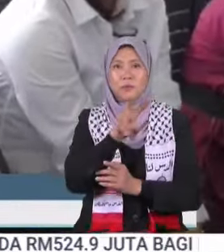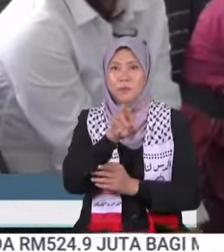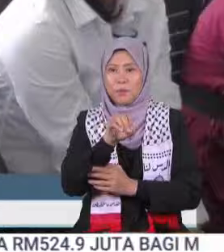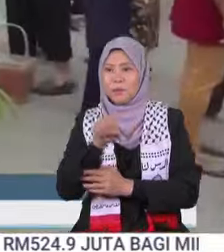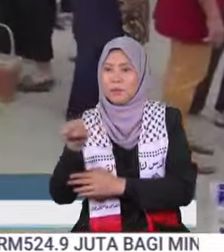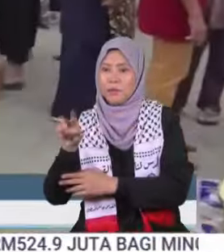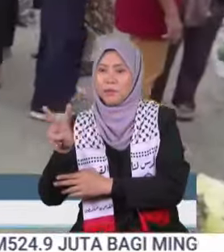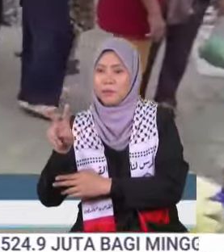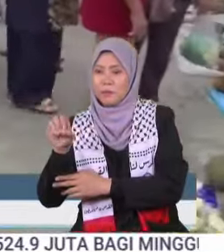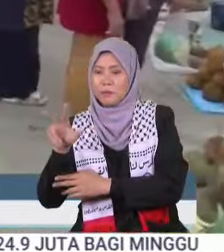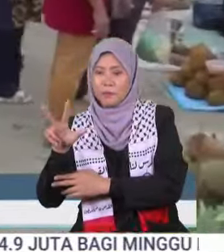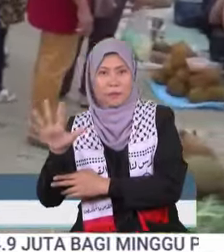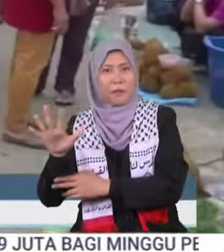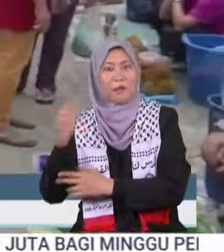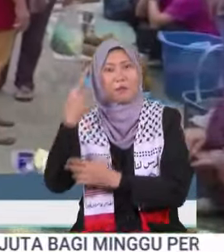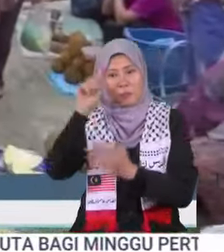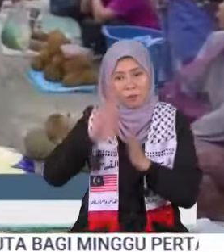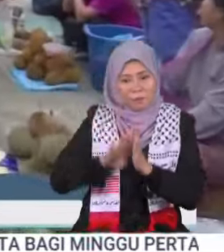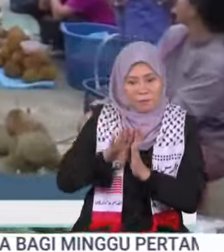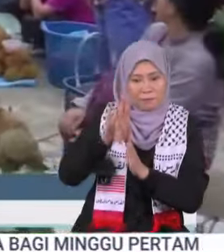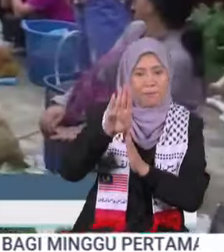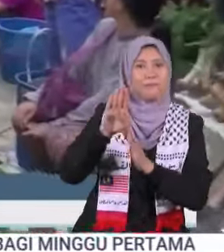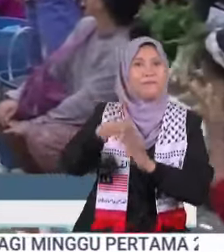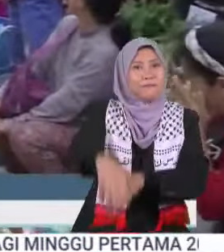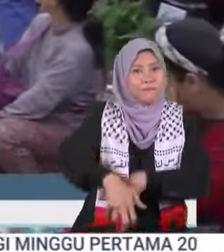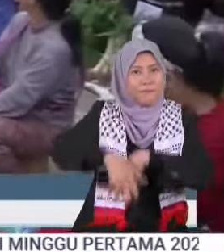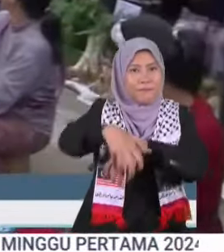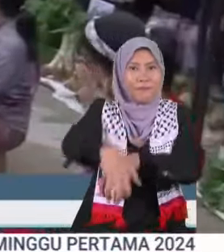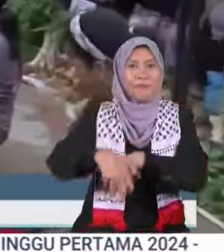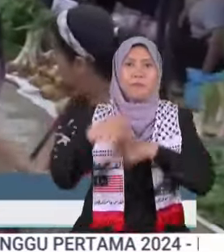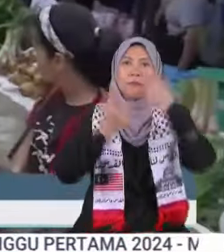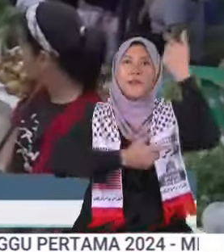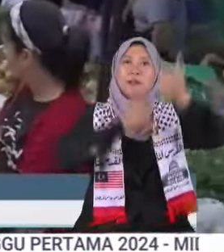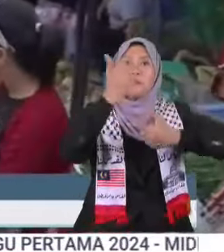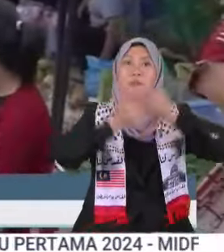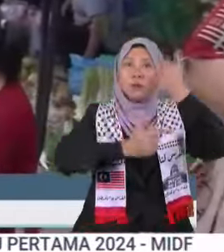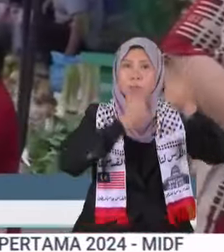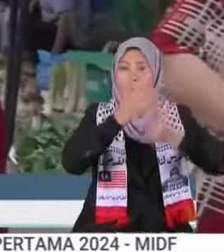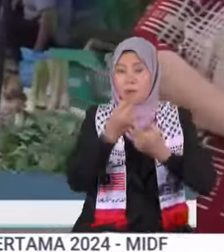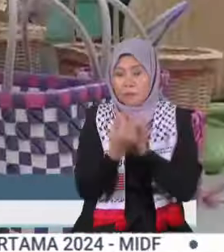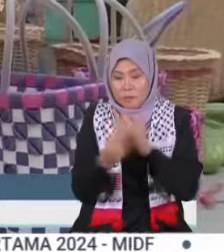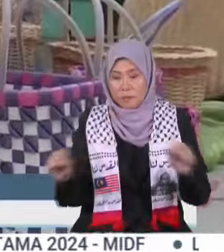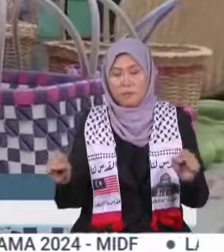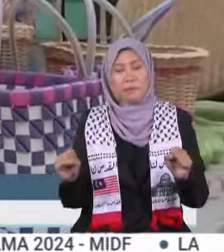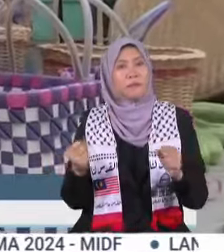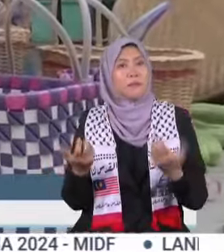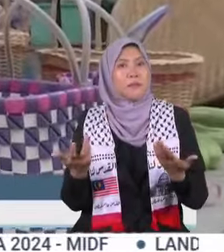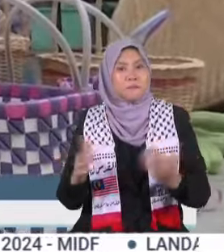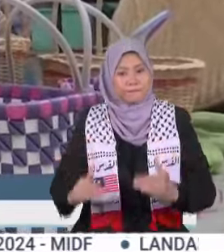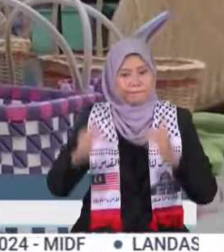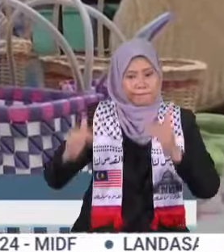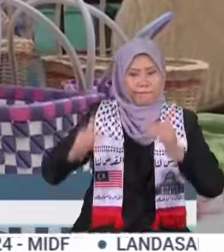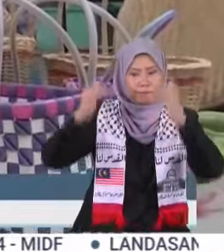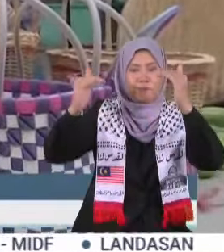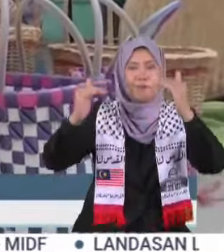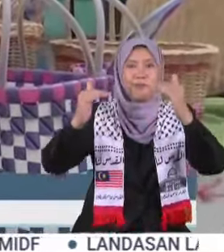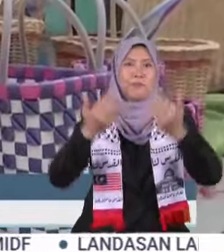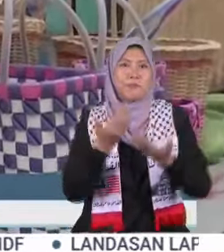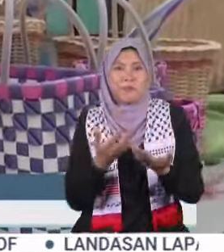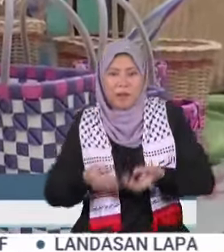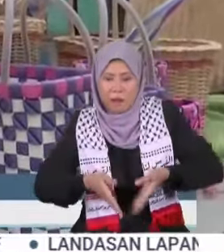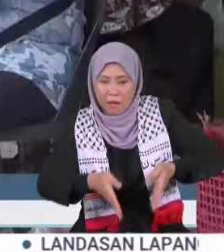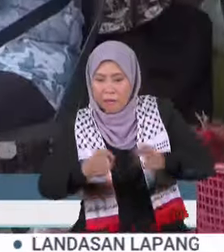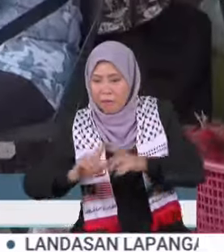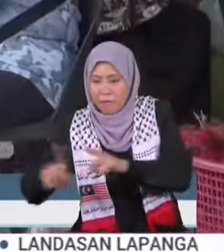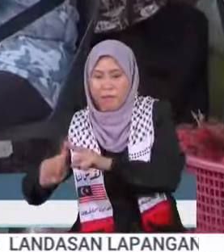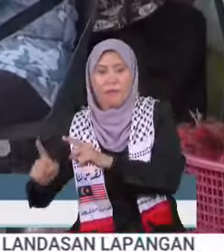2020-2035 menumpuhkan pembangunan sektor pertanian dan pelancongan serta penyediaan atau penaiktarafan infrastruktur